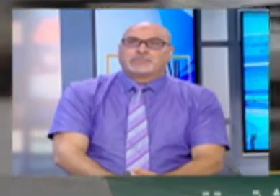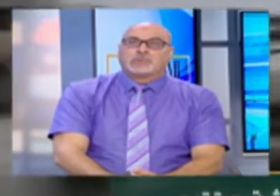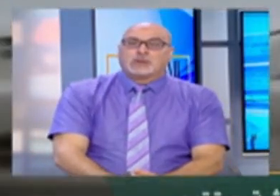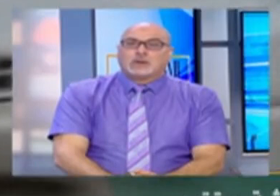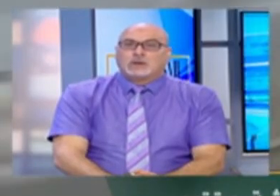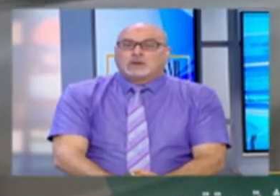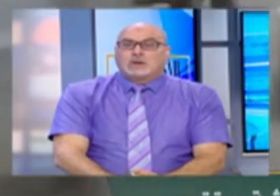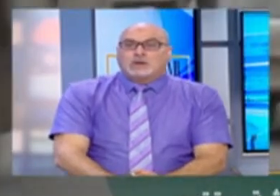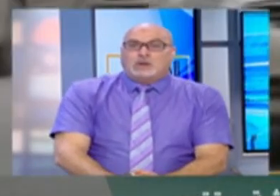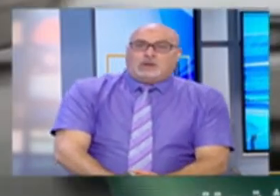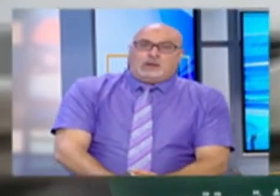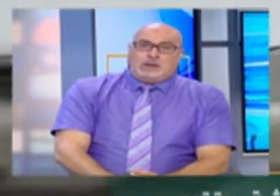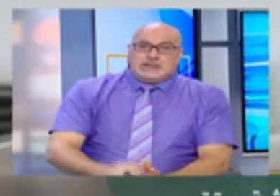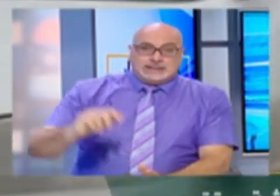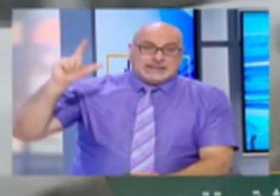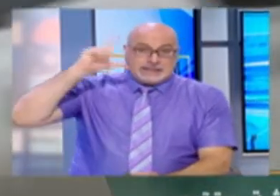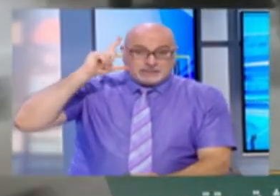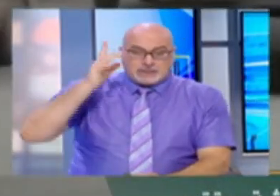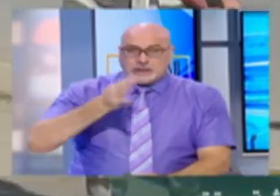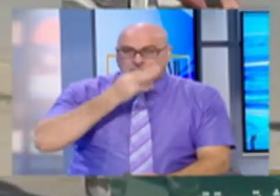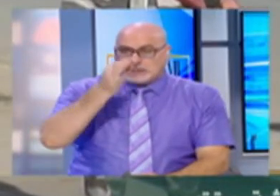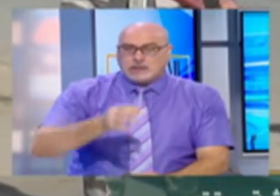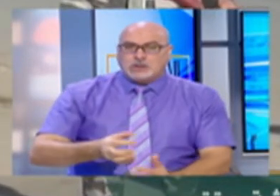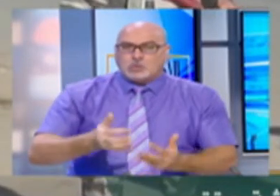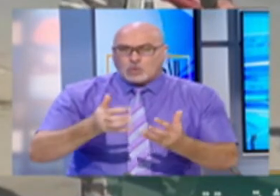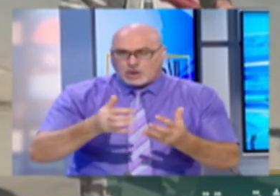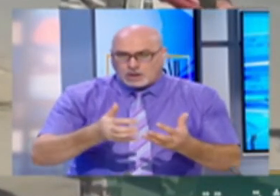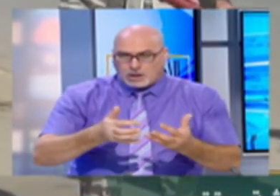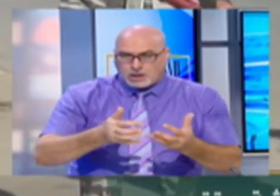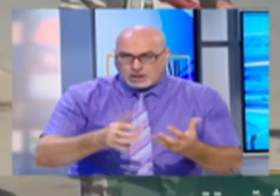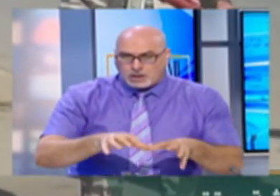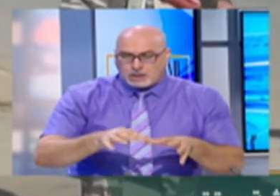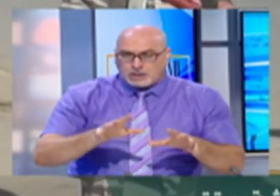وكالة الأنباء الليبية أن مداولات الملتقى أظهرت